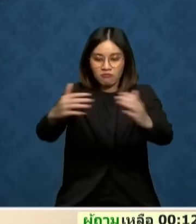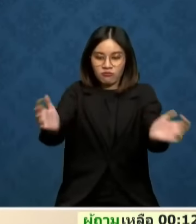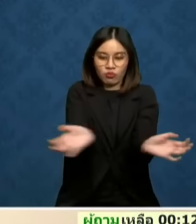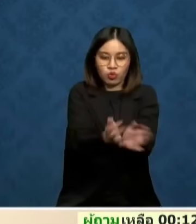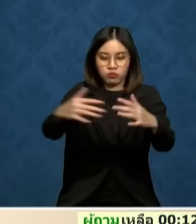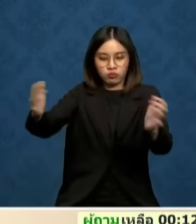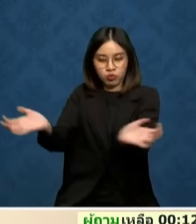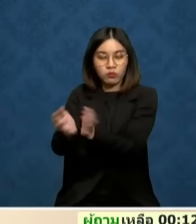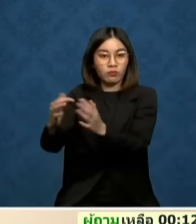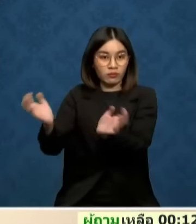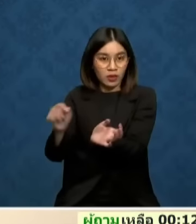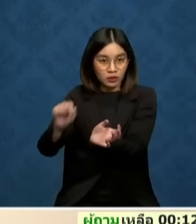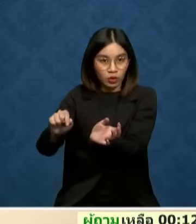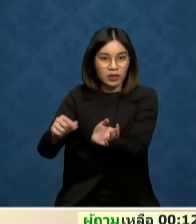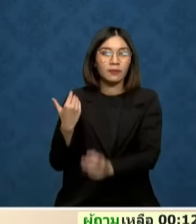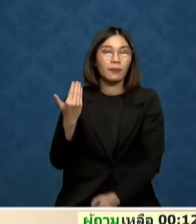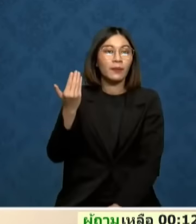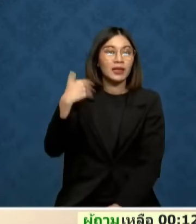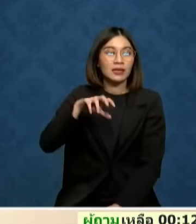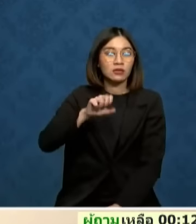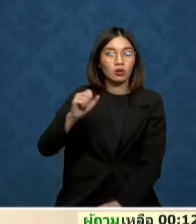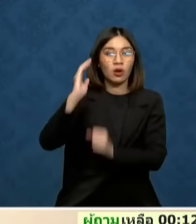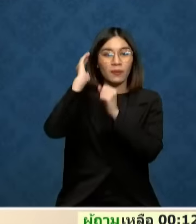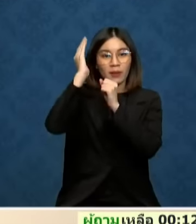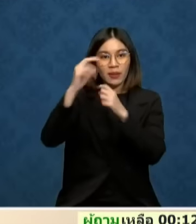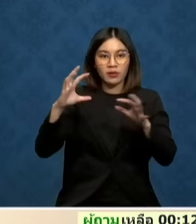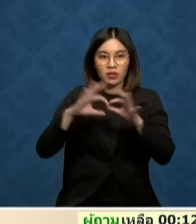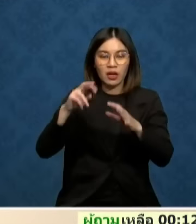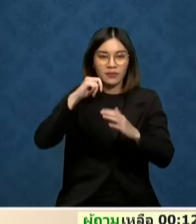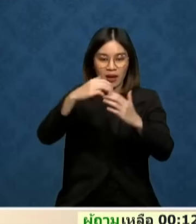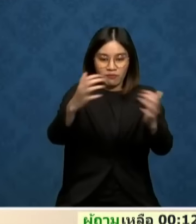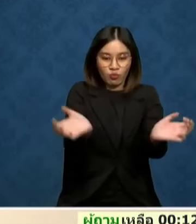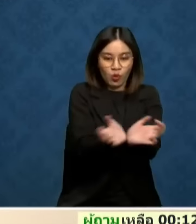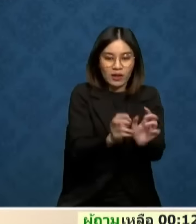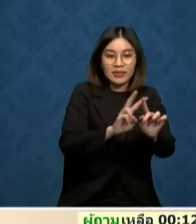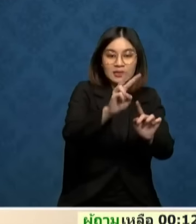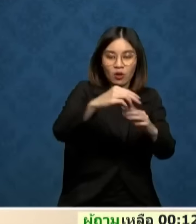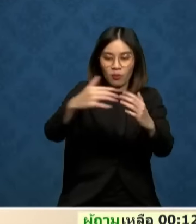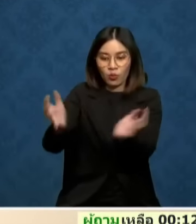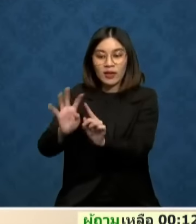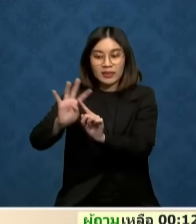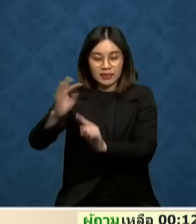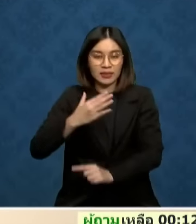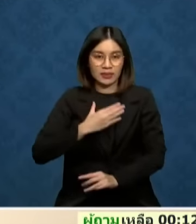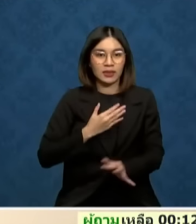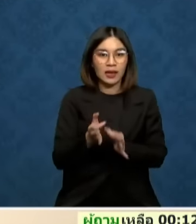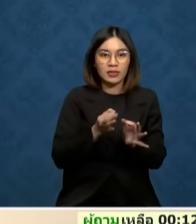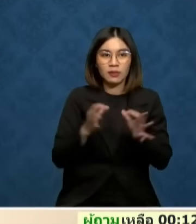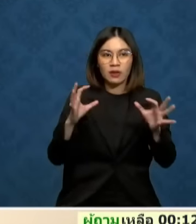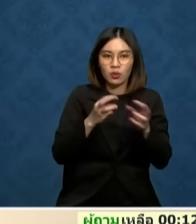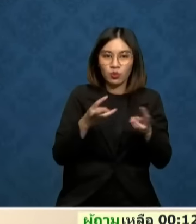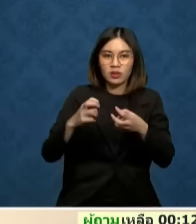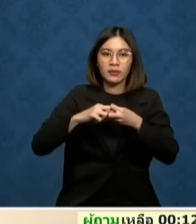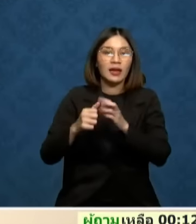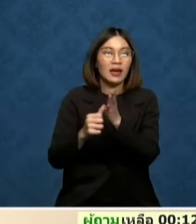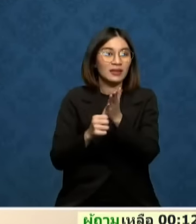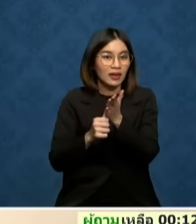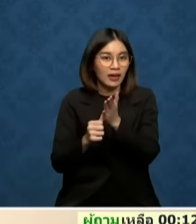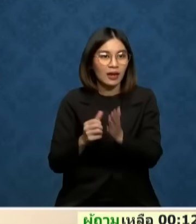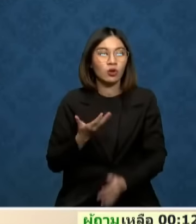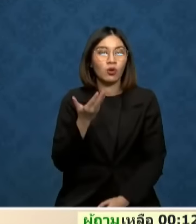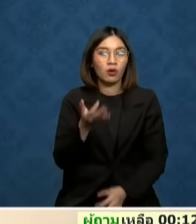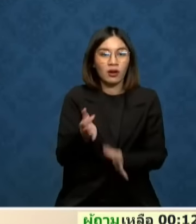เมื่อสักครู่ตัวบ่อที่ท่านสสได้พูดถึงท่านประธานคะก็คือบ่อที่2และบ่อที่4นะคะเดี๋ยวดิฉันจะนำเรียนเรื่องของการแก้ไขปัญหาดิฉัน